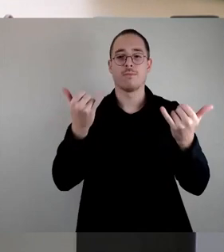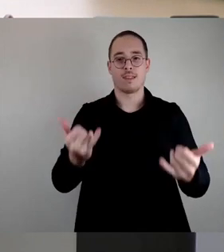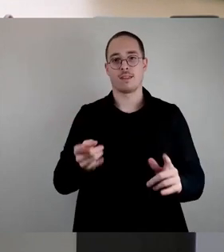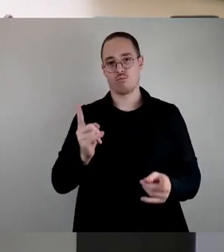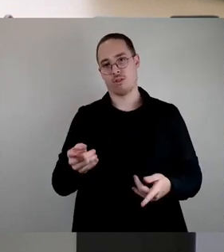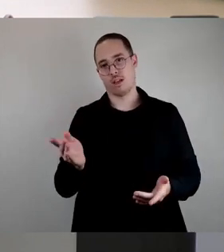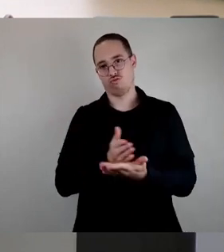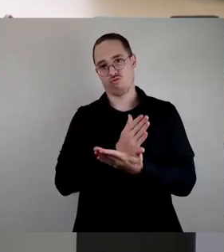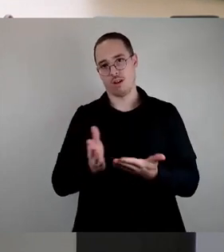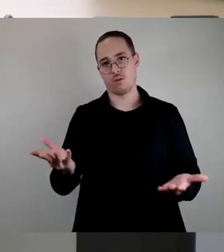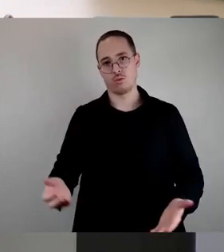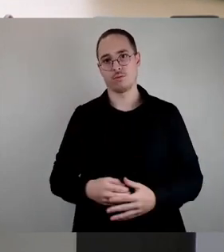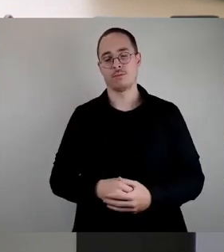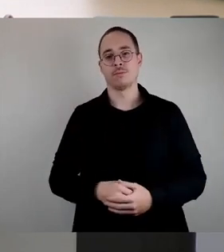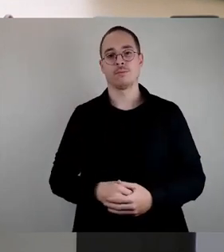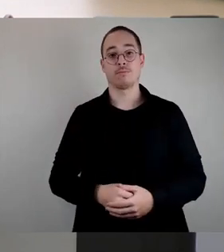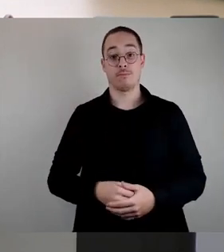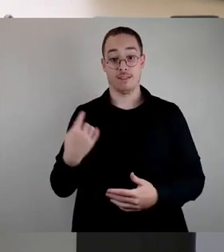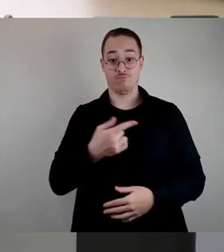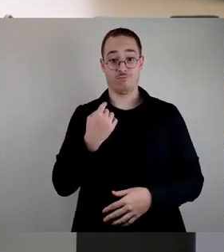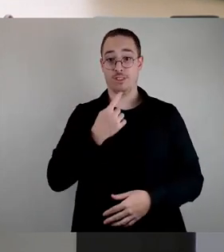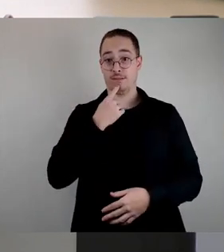Wir Bündnisgrüne sagen,